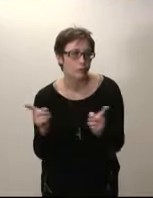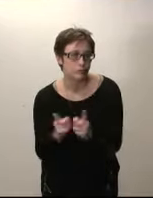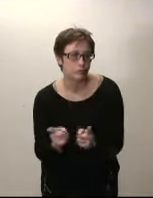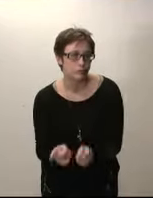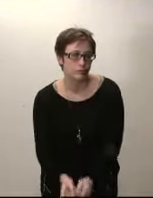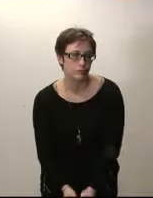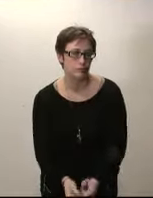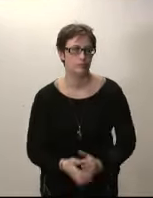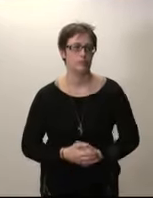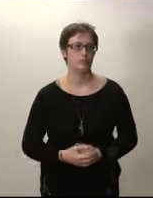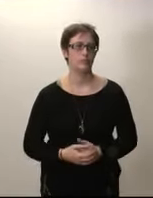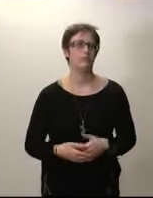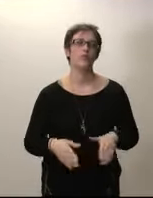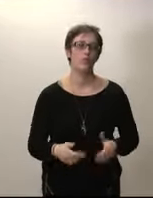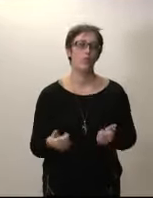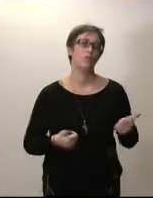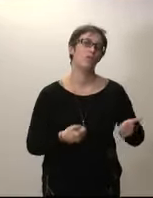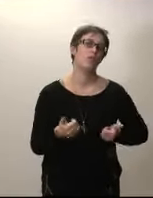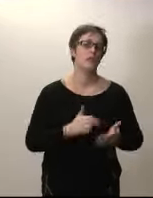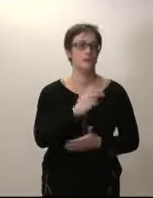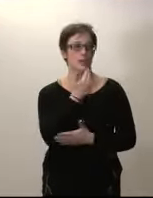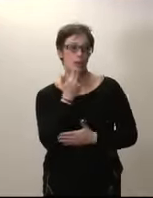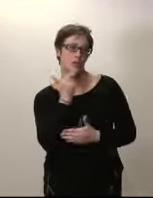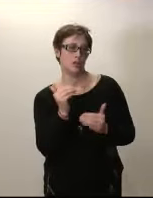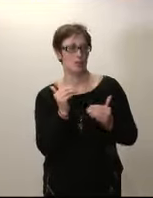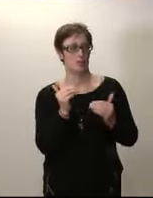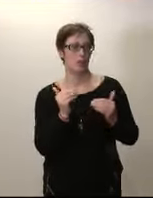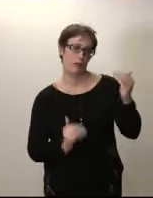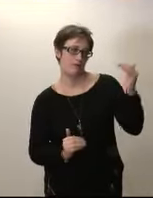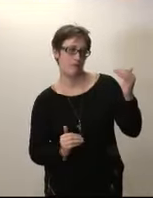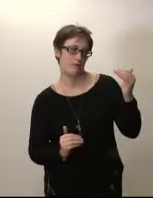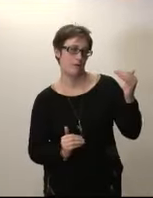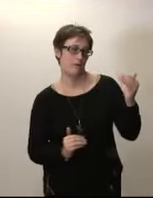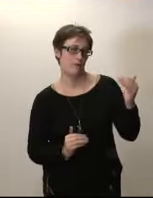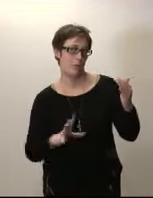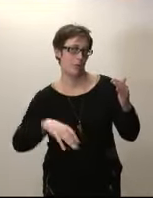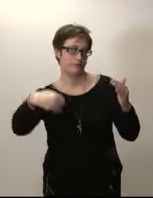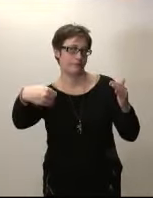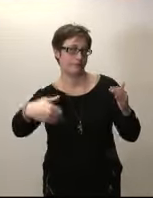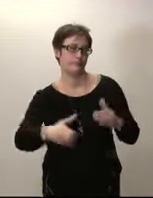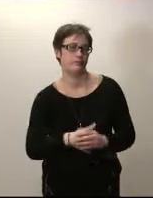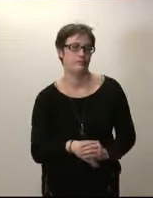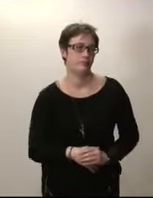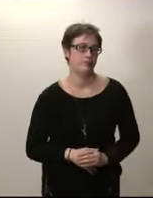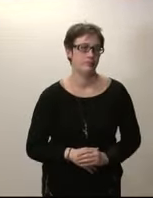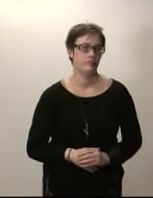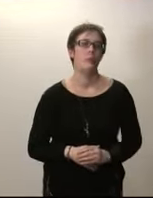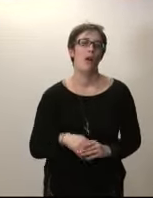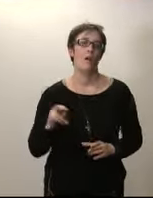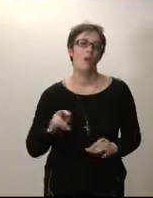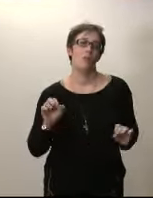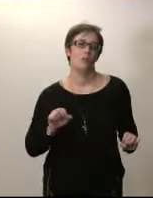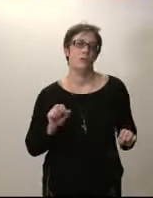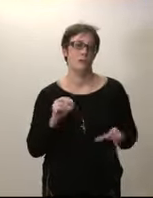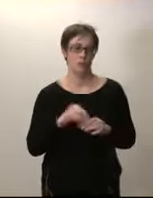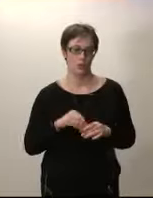Voilà. Donc le service n'est pas forcément de la même qualité quand on l'externalise, même si, en effet, on peut peut-être faire des économies pour